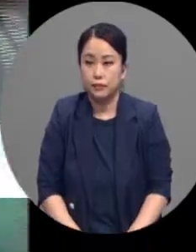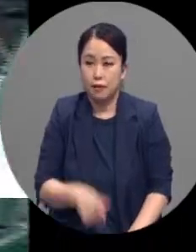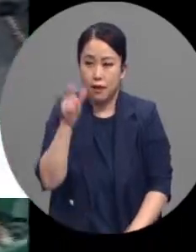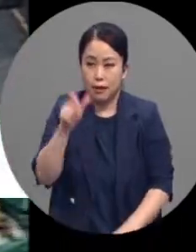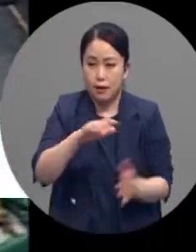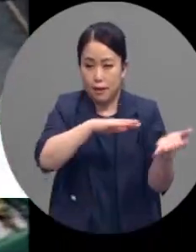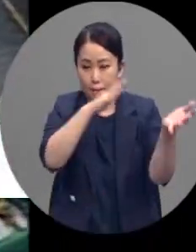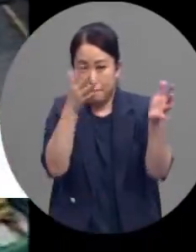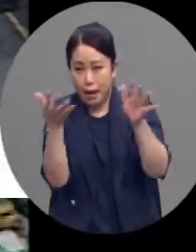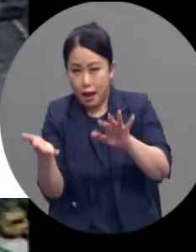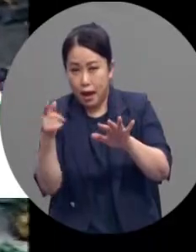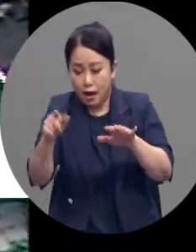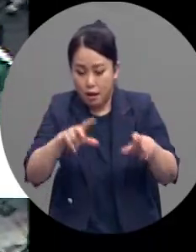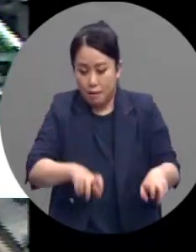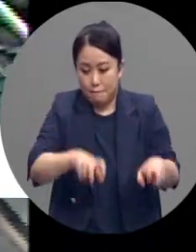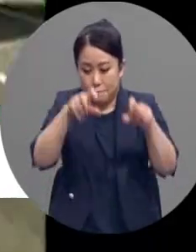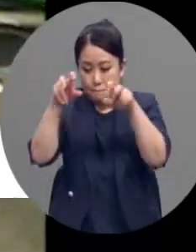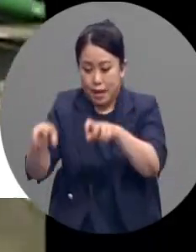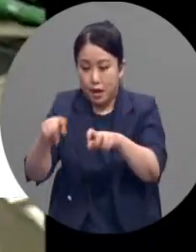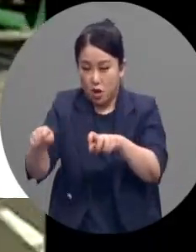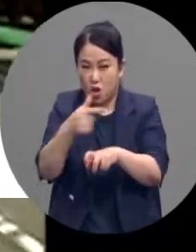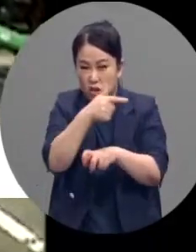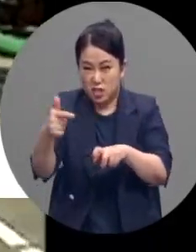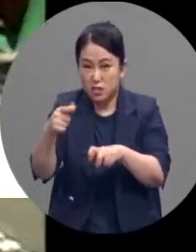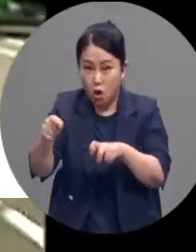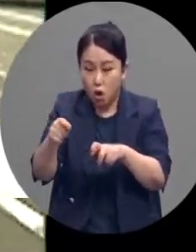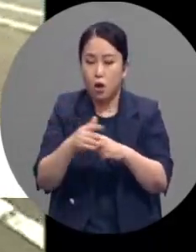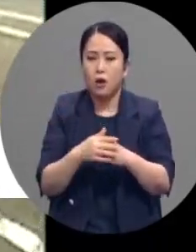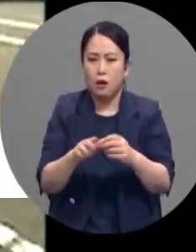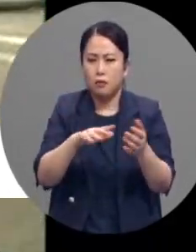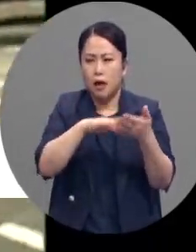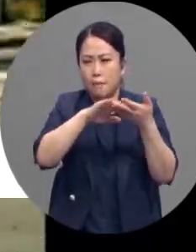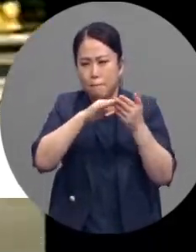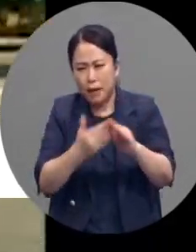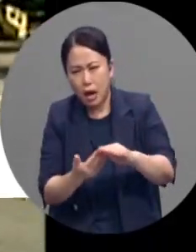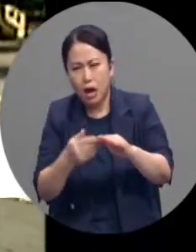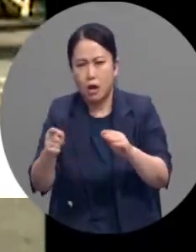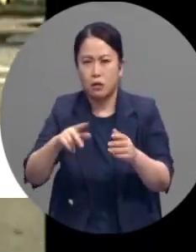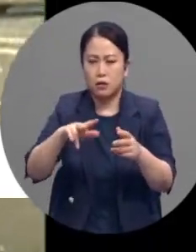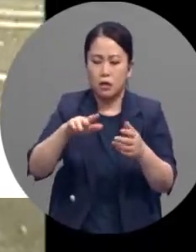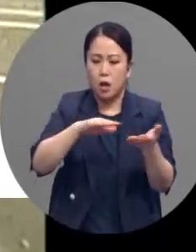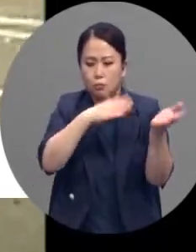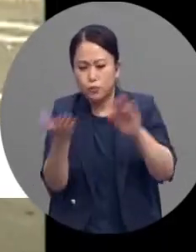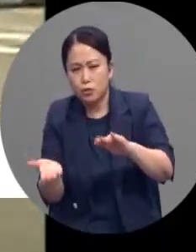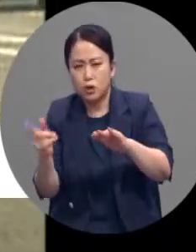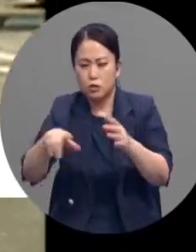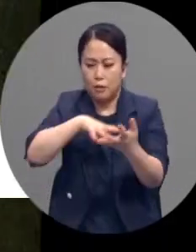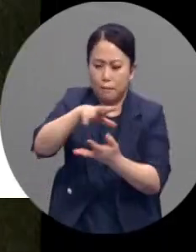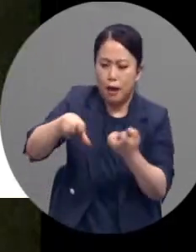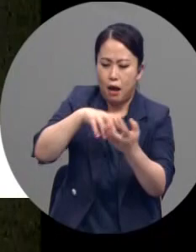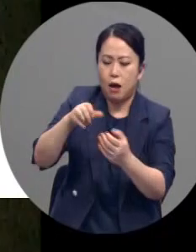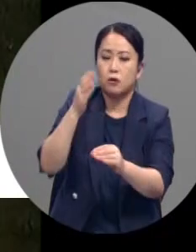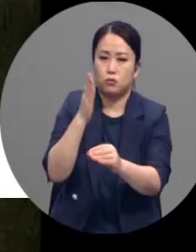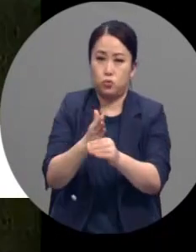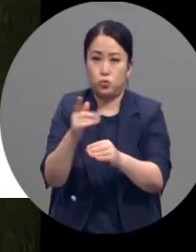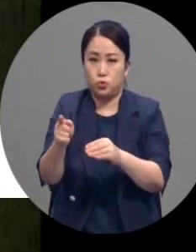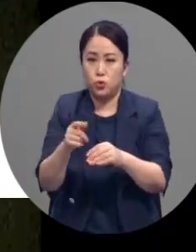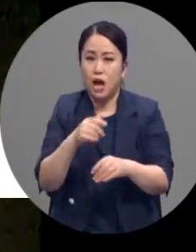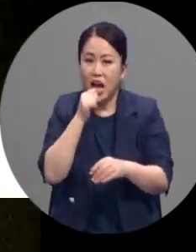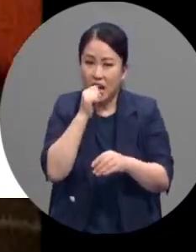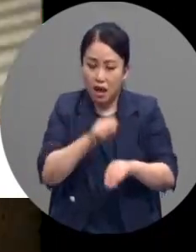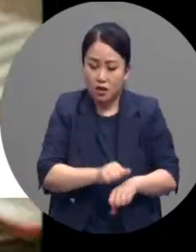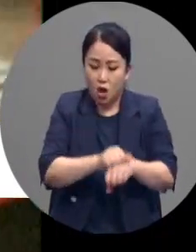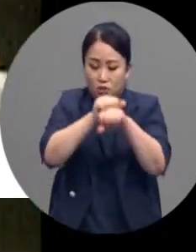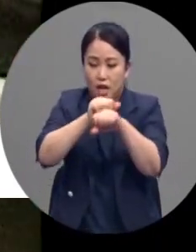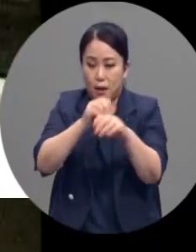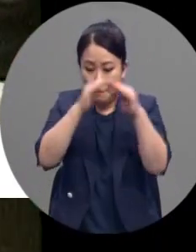강풍에 넘어진 수백 톤짜리 대형 크레인들. 처참하게 부서지고 휘어진 채 서로 뒤엉켜 있습니다. 쌓아둔 컨테이너